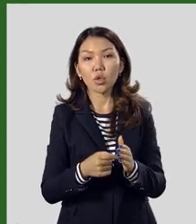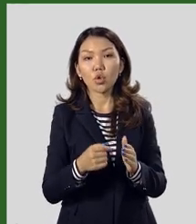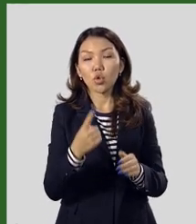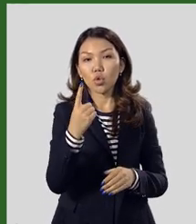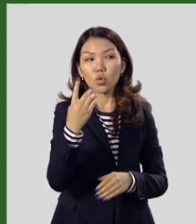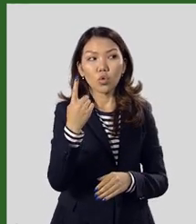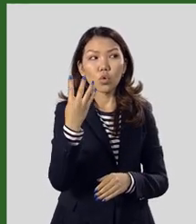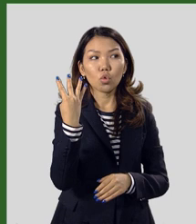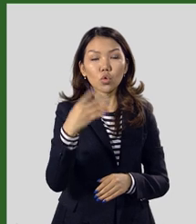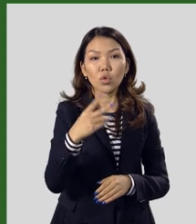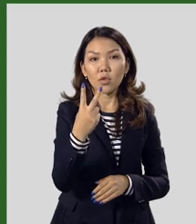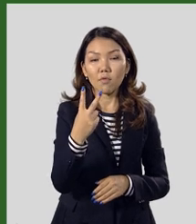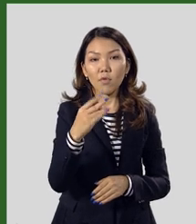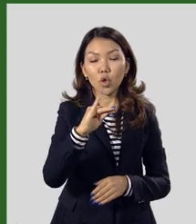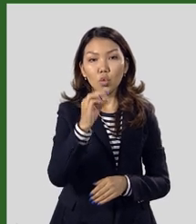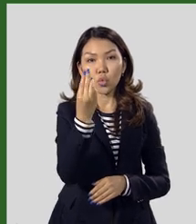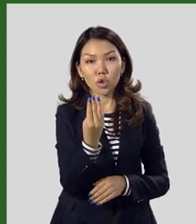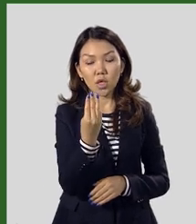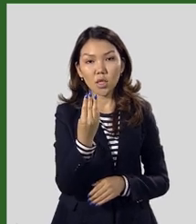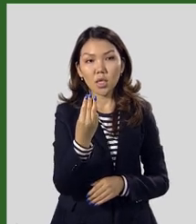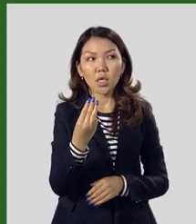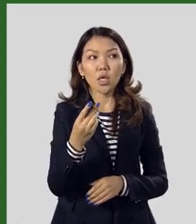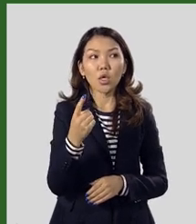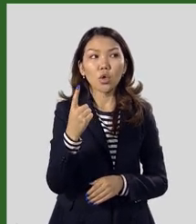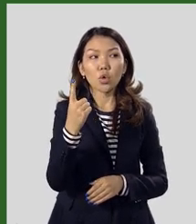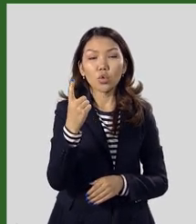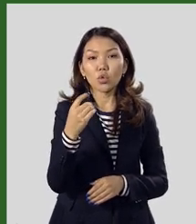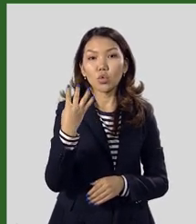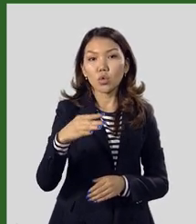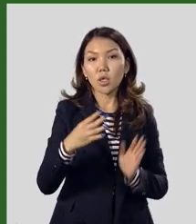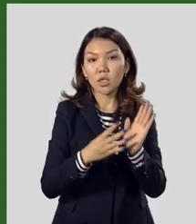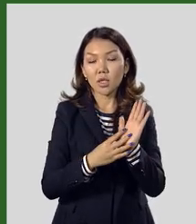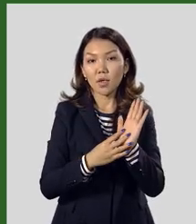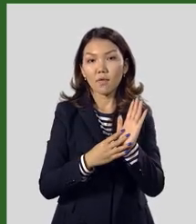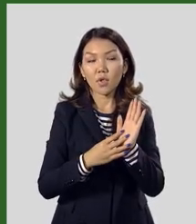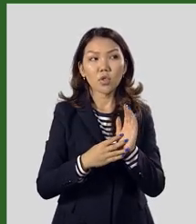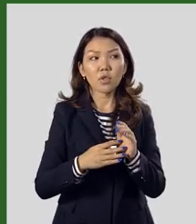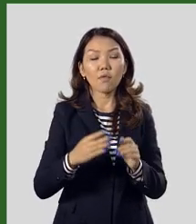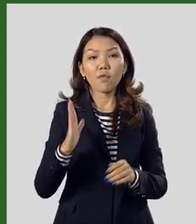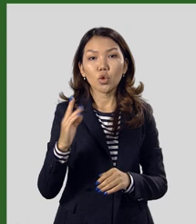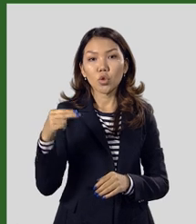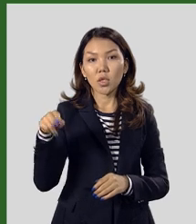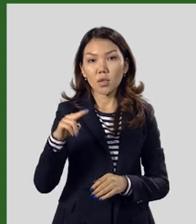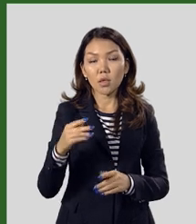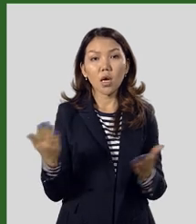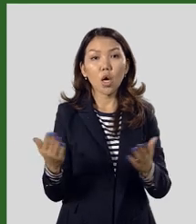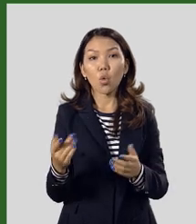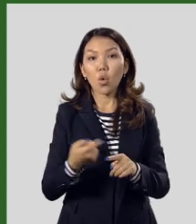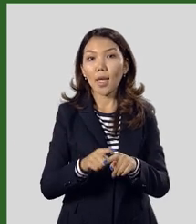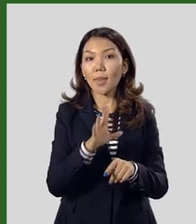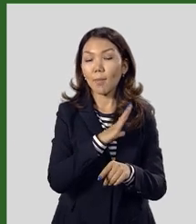и 149 градусов восточной долготы. Какой это был остров?